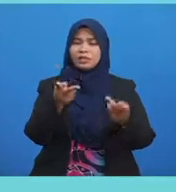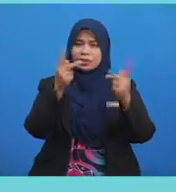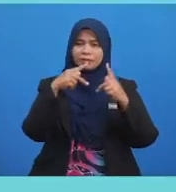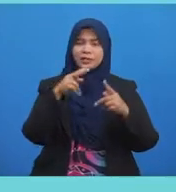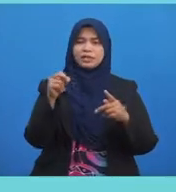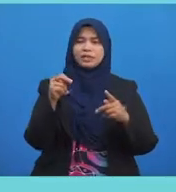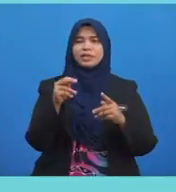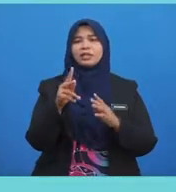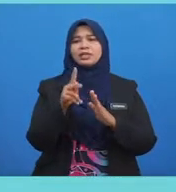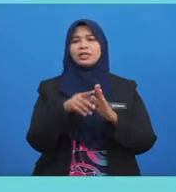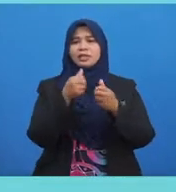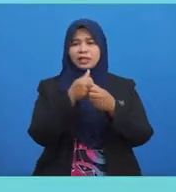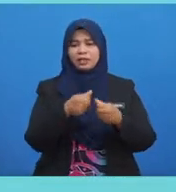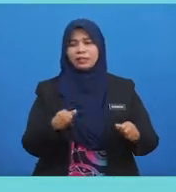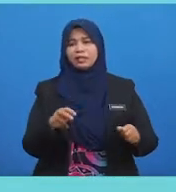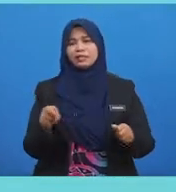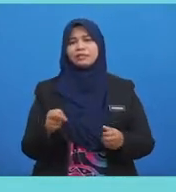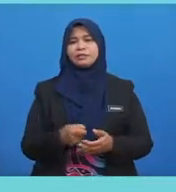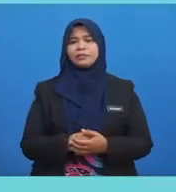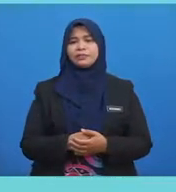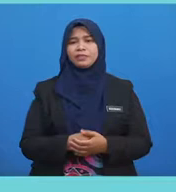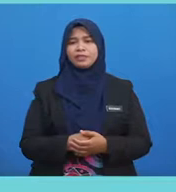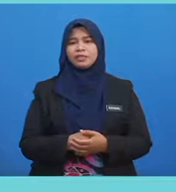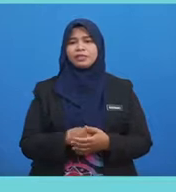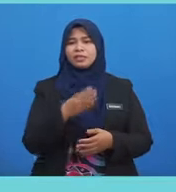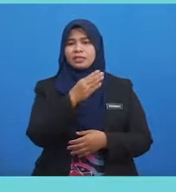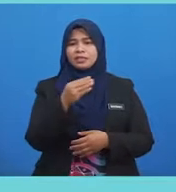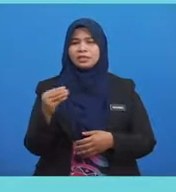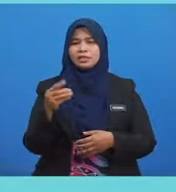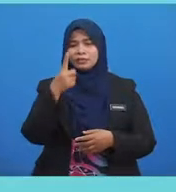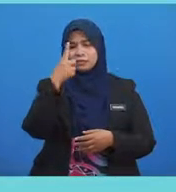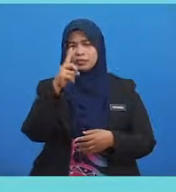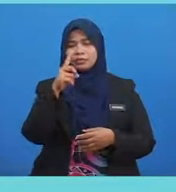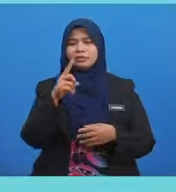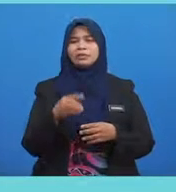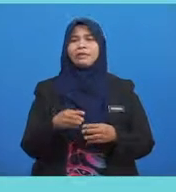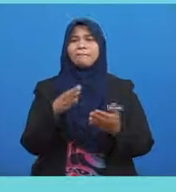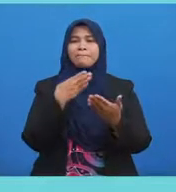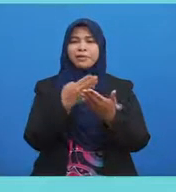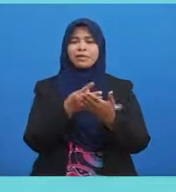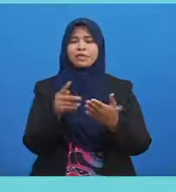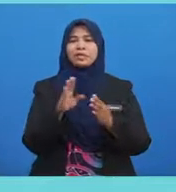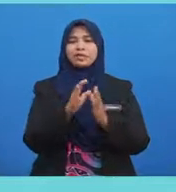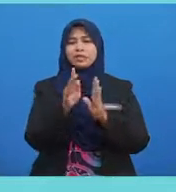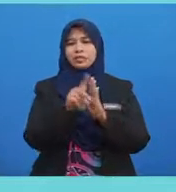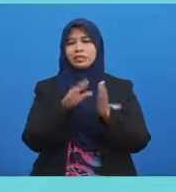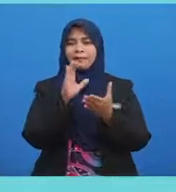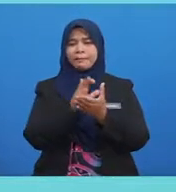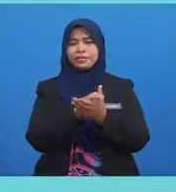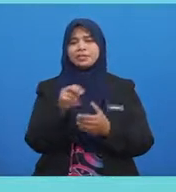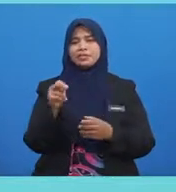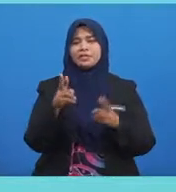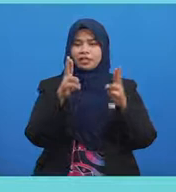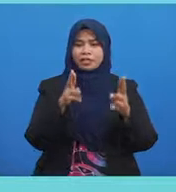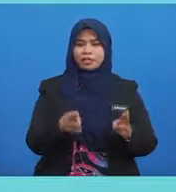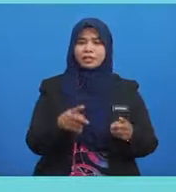keamanan serta untuk memulihkan kepercayaan rakyat setelah mengalami kesukaran hidup